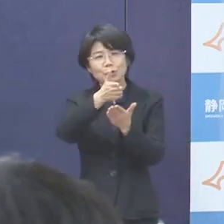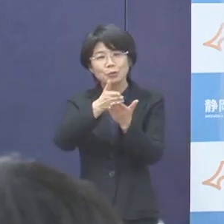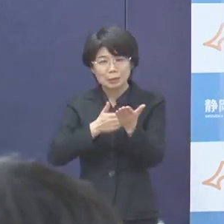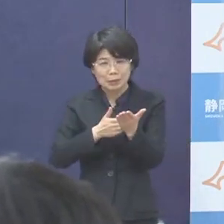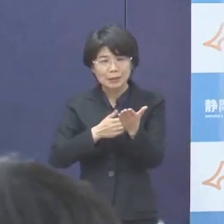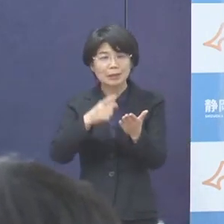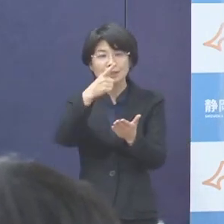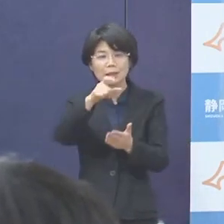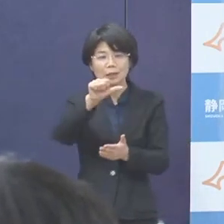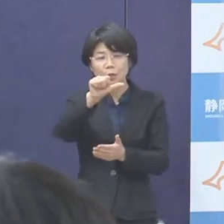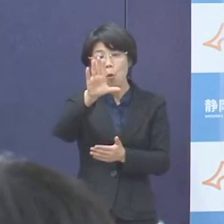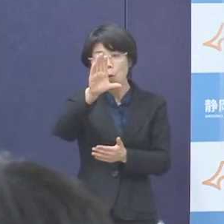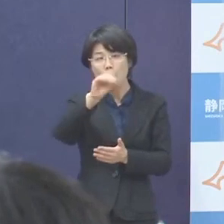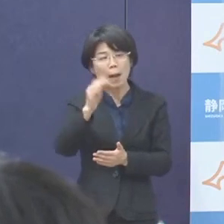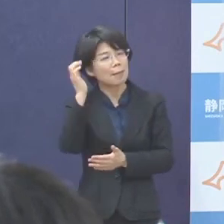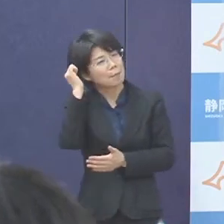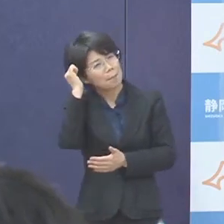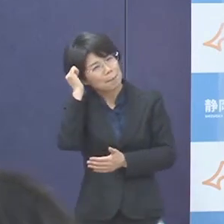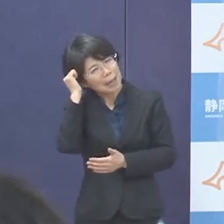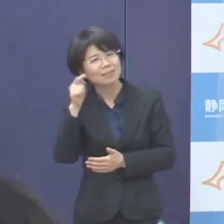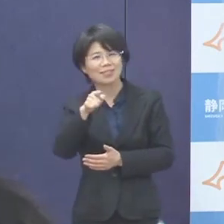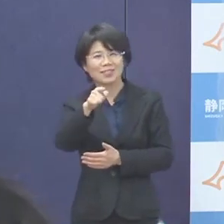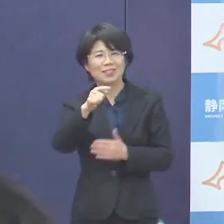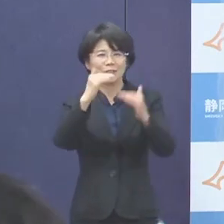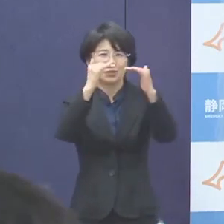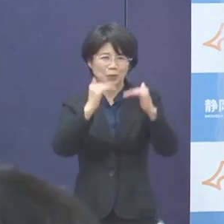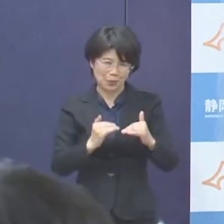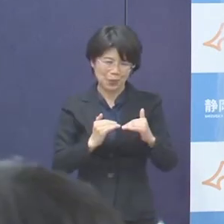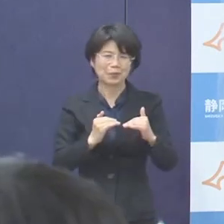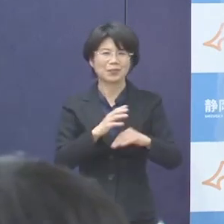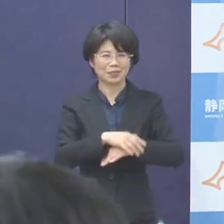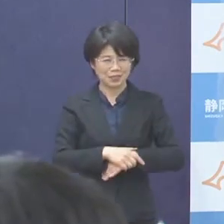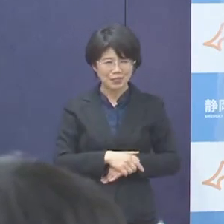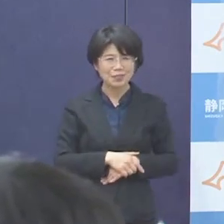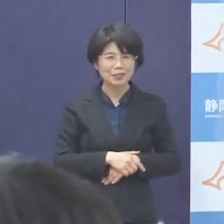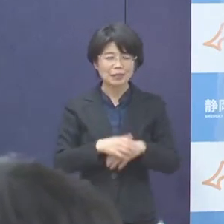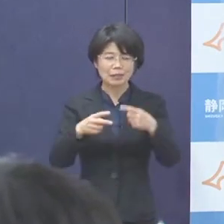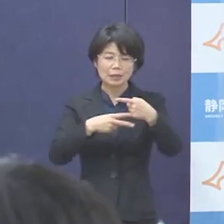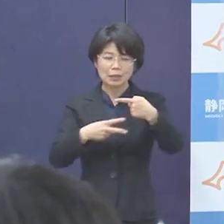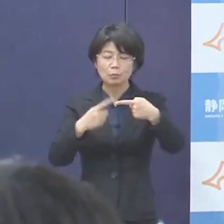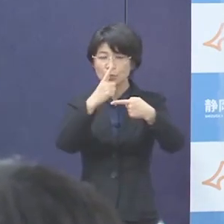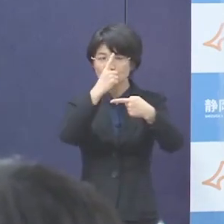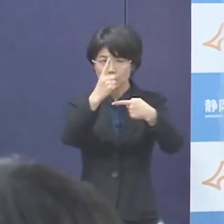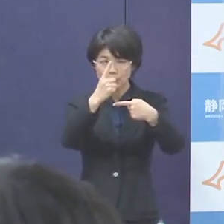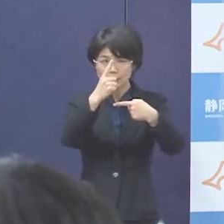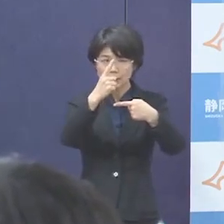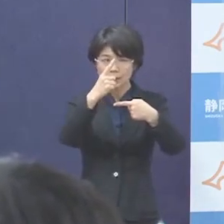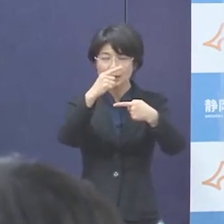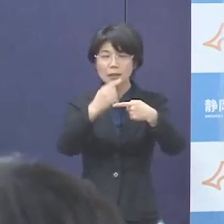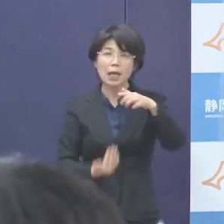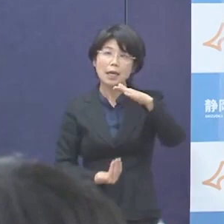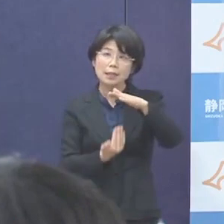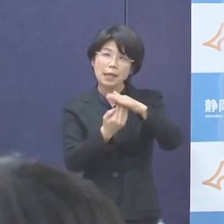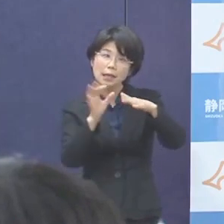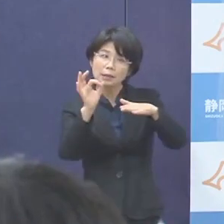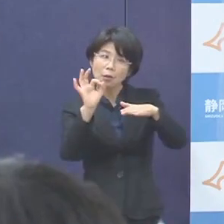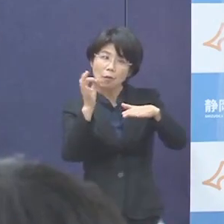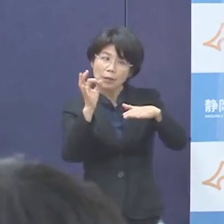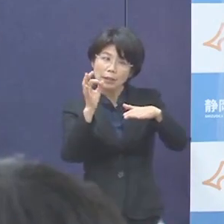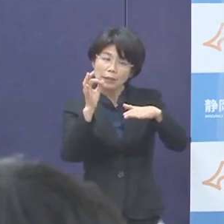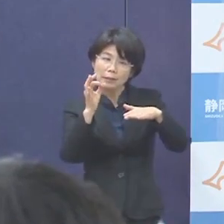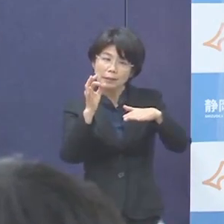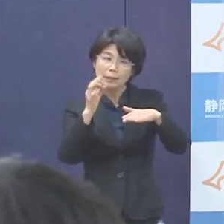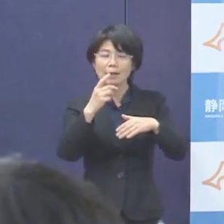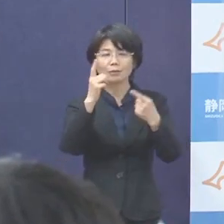分用意しております。割引額は宿泊費の2分の1以内で、最大で1泊1人5000